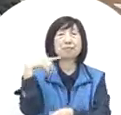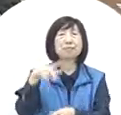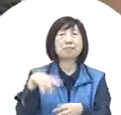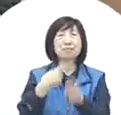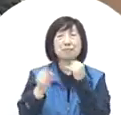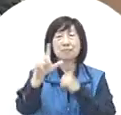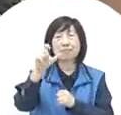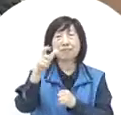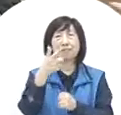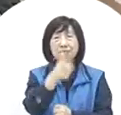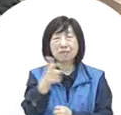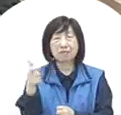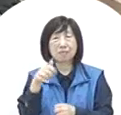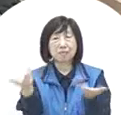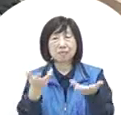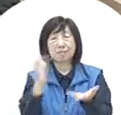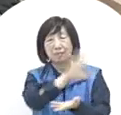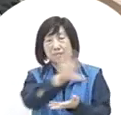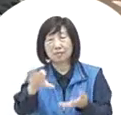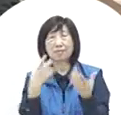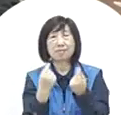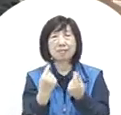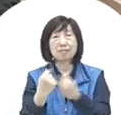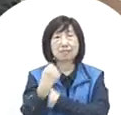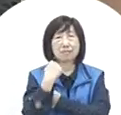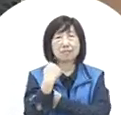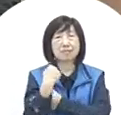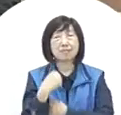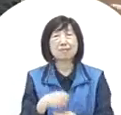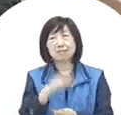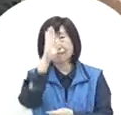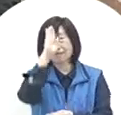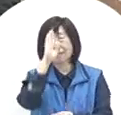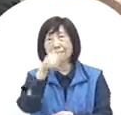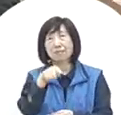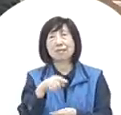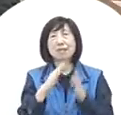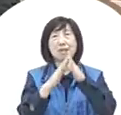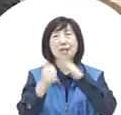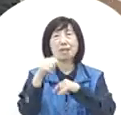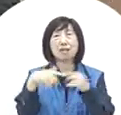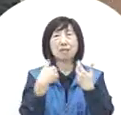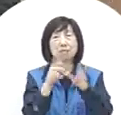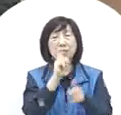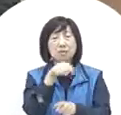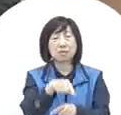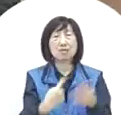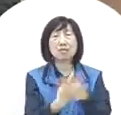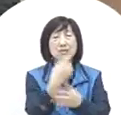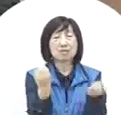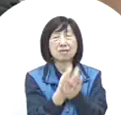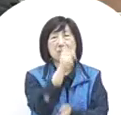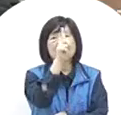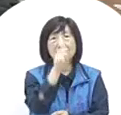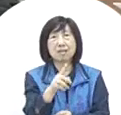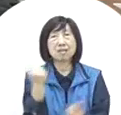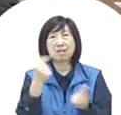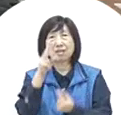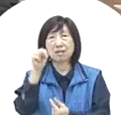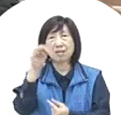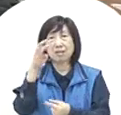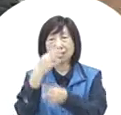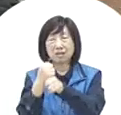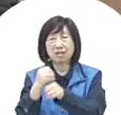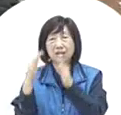局努力。请侯市长不要讲这是个案而已哈，因为 N号房只要有一个受害者出